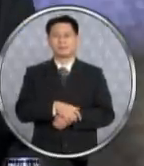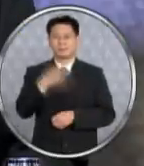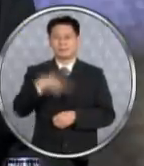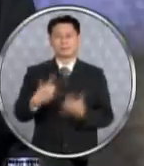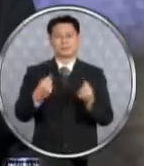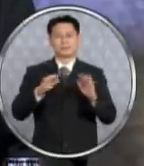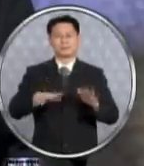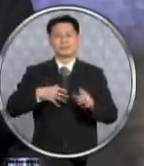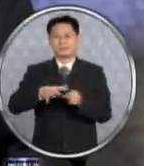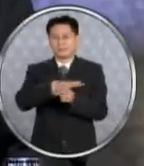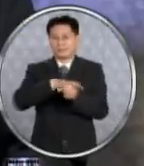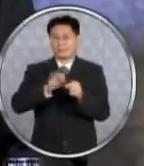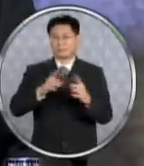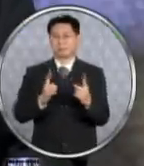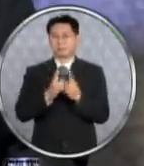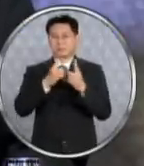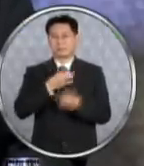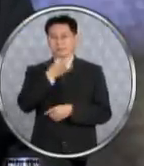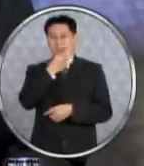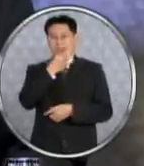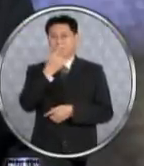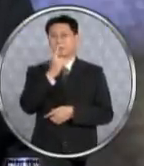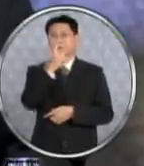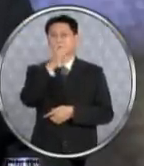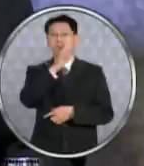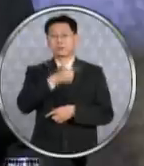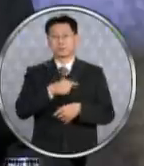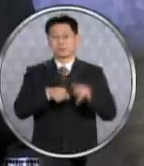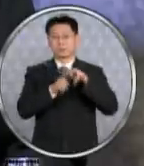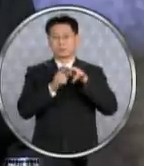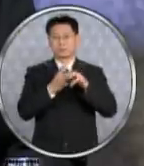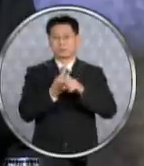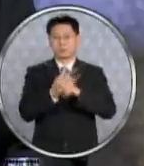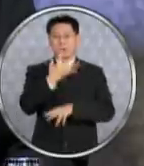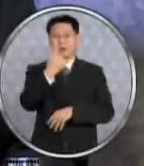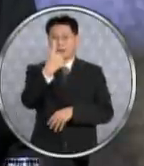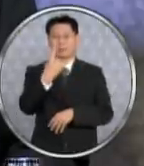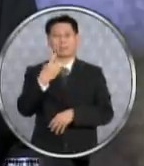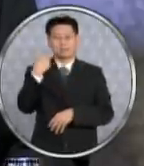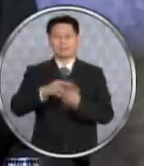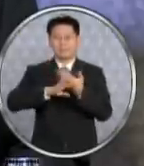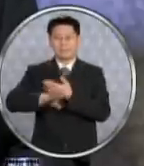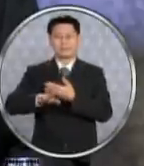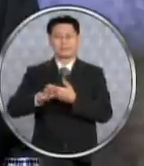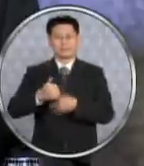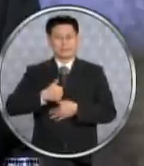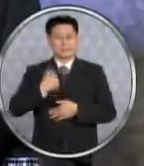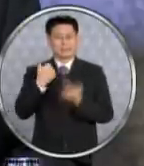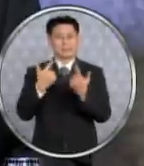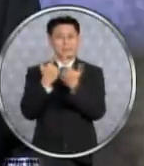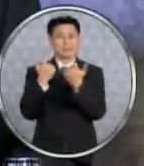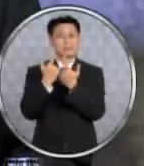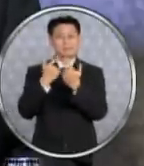湾所面对的威胁不是只有飞弹，而是真正紧邻着台北